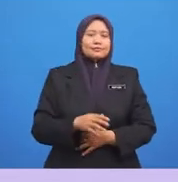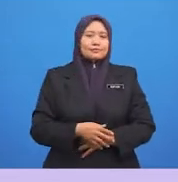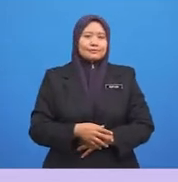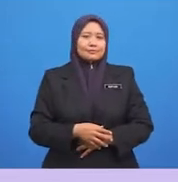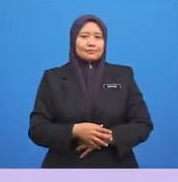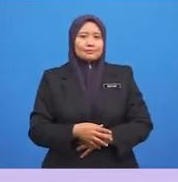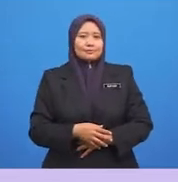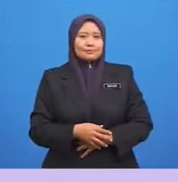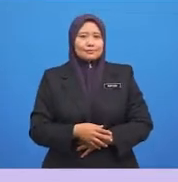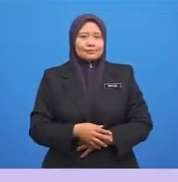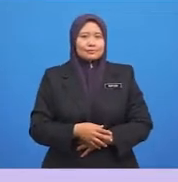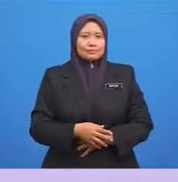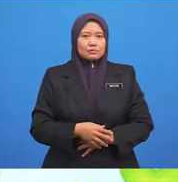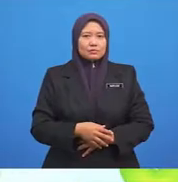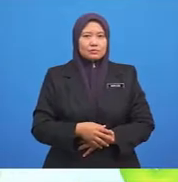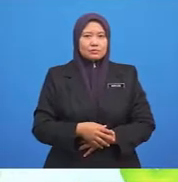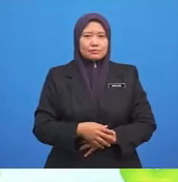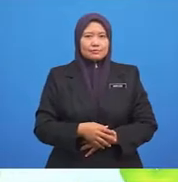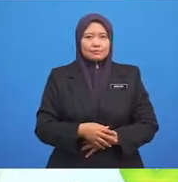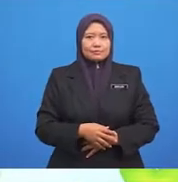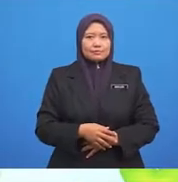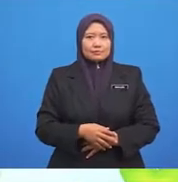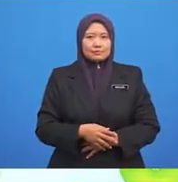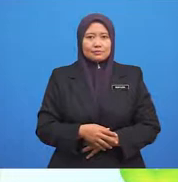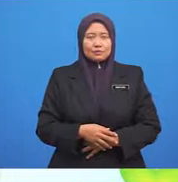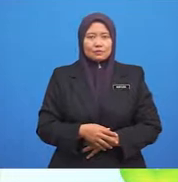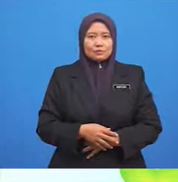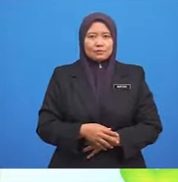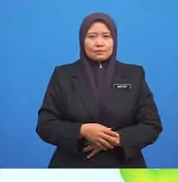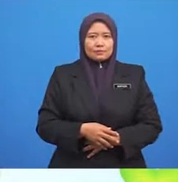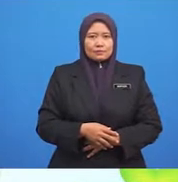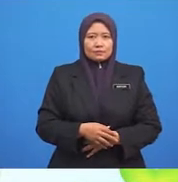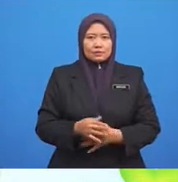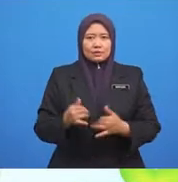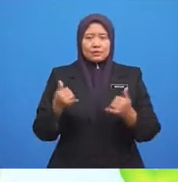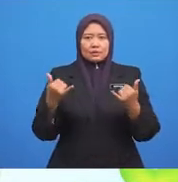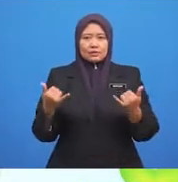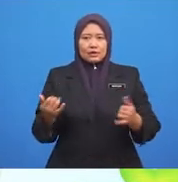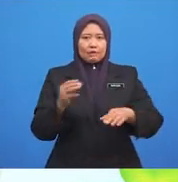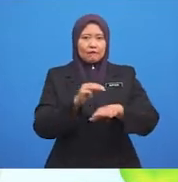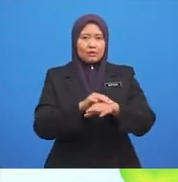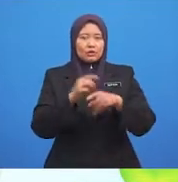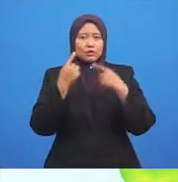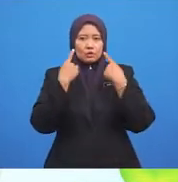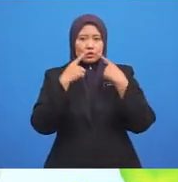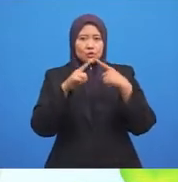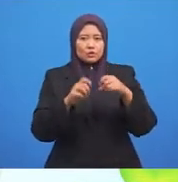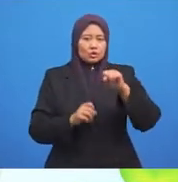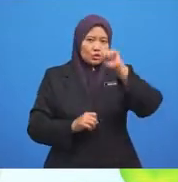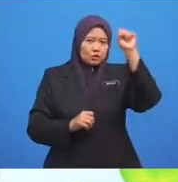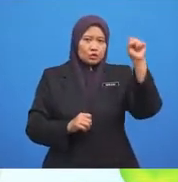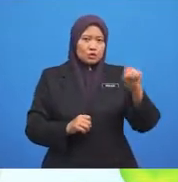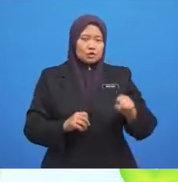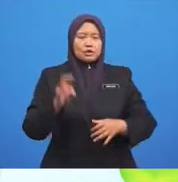semua. Ha, sekarang tibalah masa untuk menjawab soalan